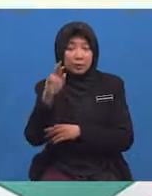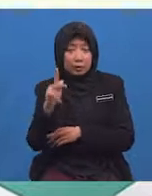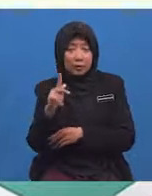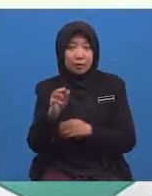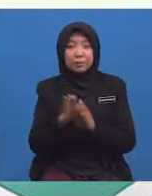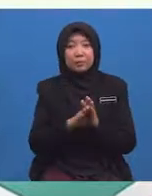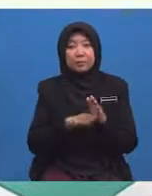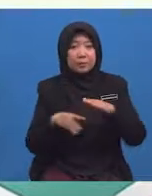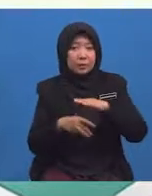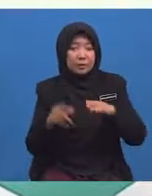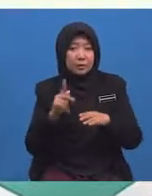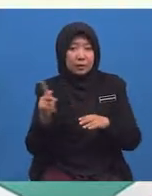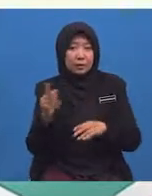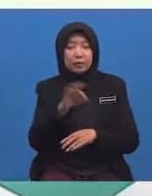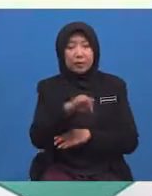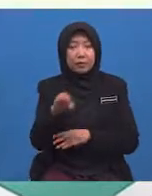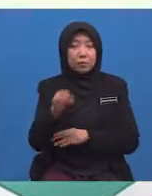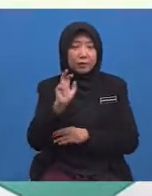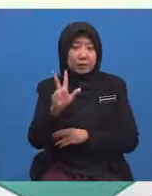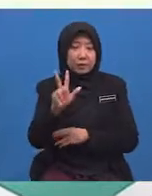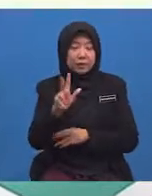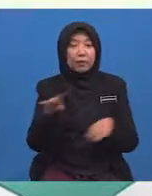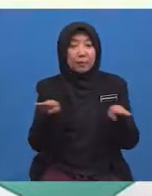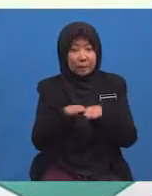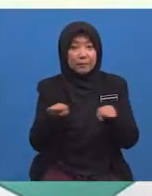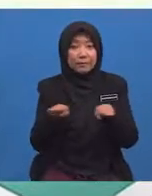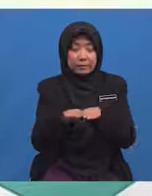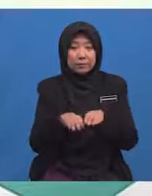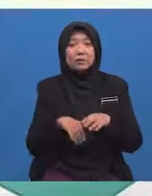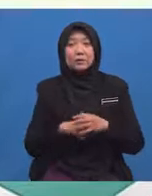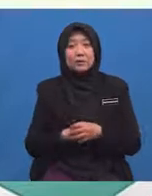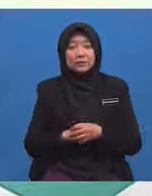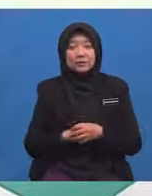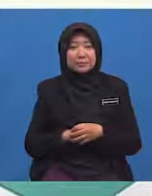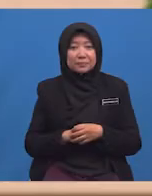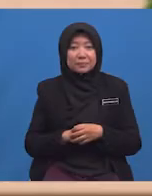berdasarkan faktor yang ketiga iaitu bakti atau jasa.